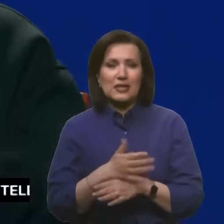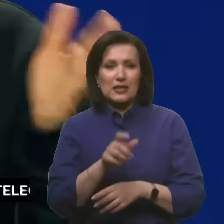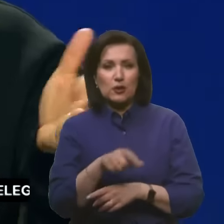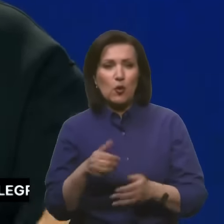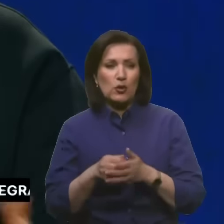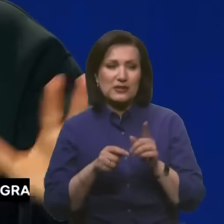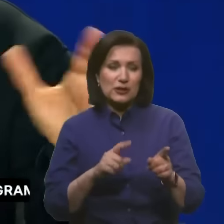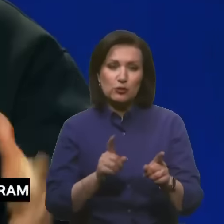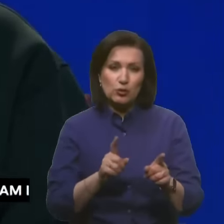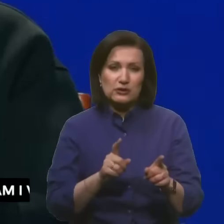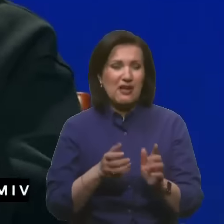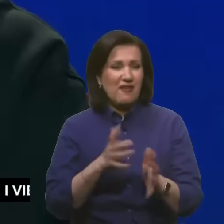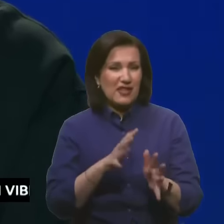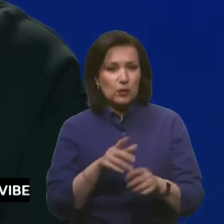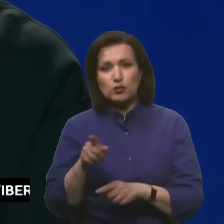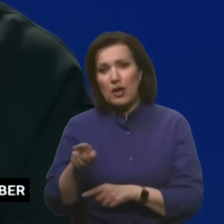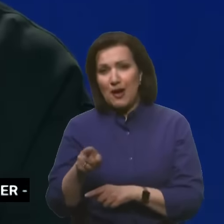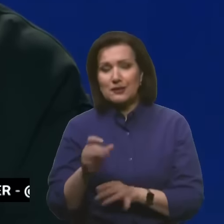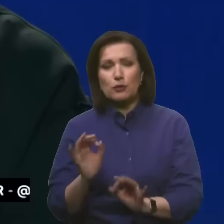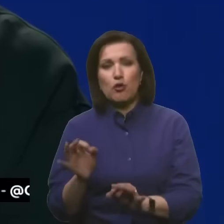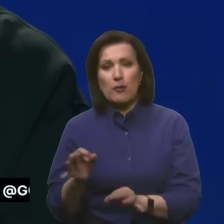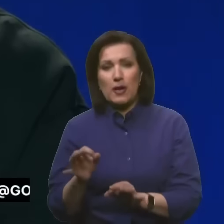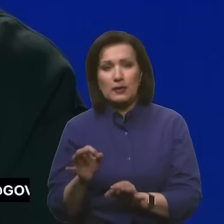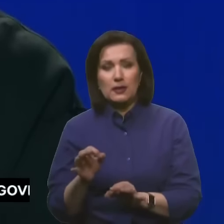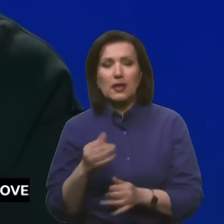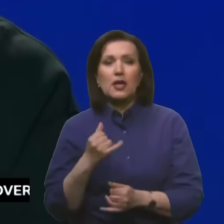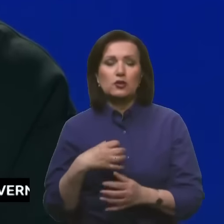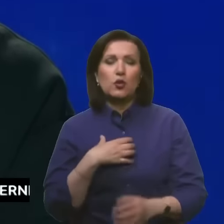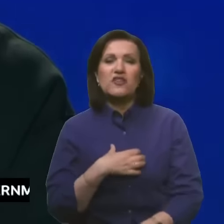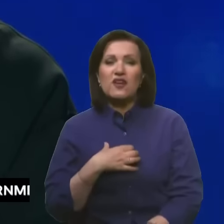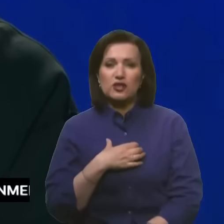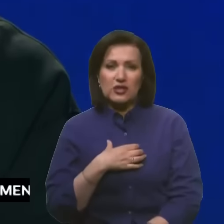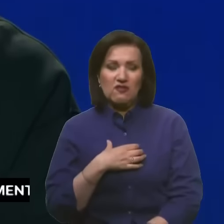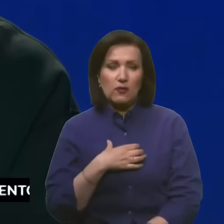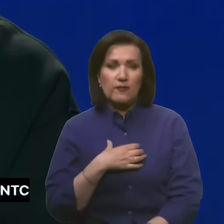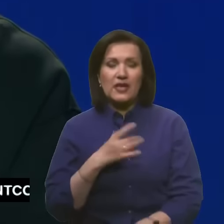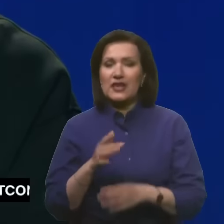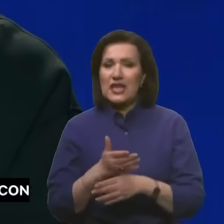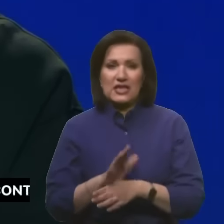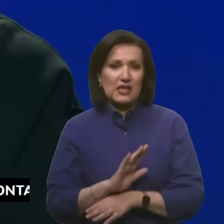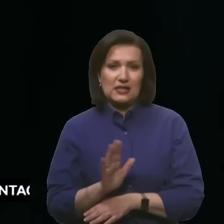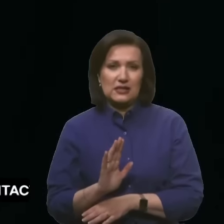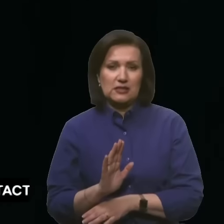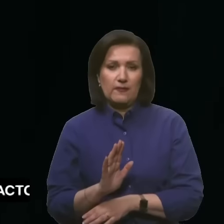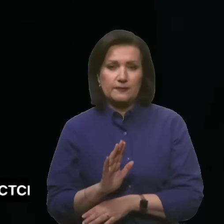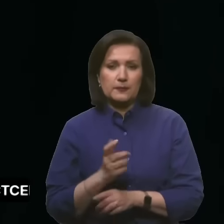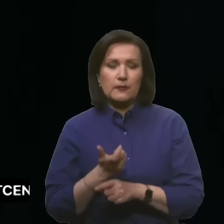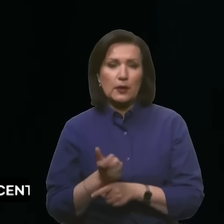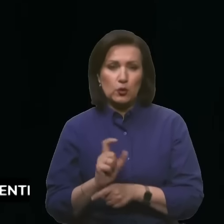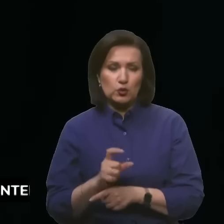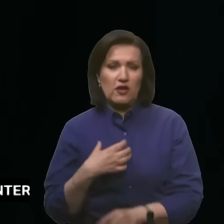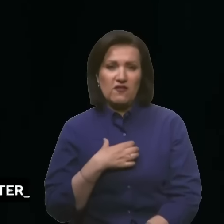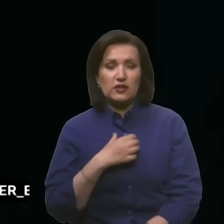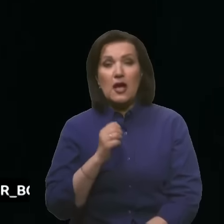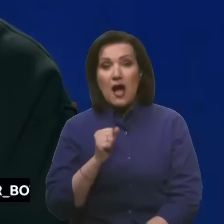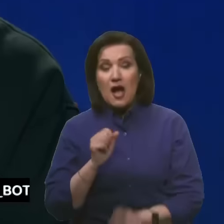людей. Ось ти щось не дуже, а ти нормальний. Сьогодні важливо не ділитися. Дуже